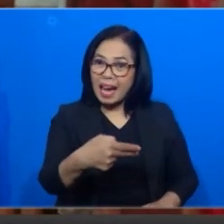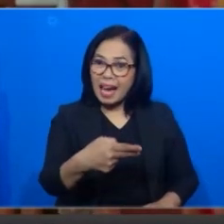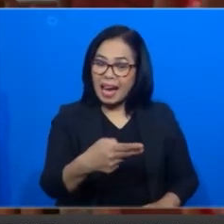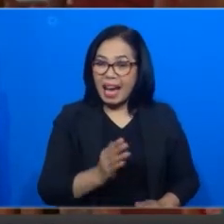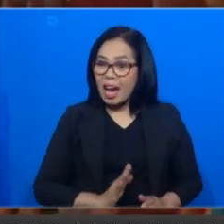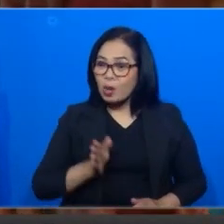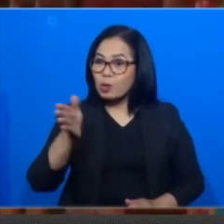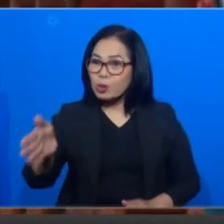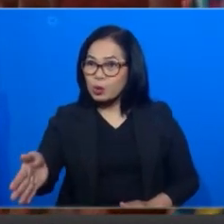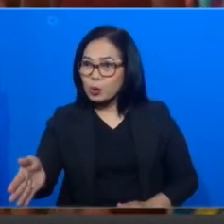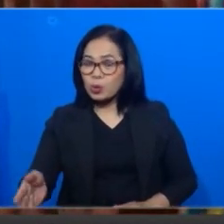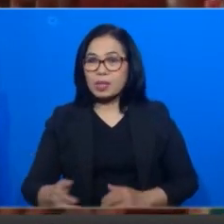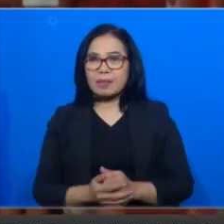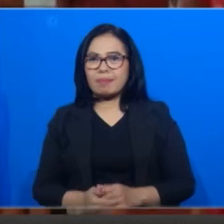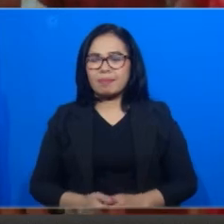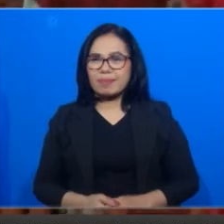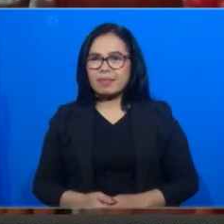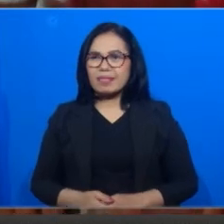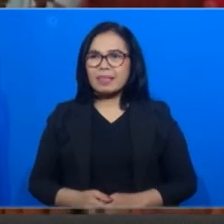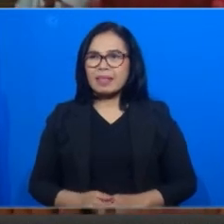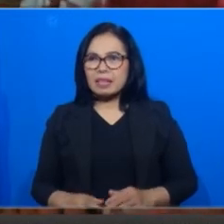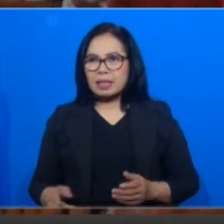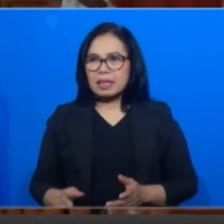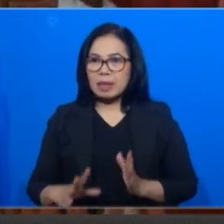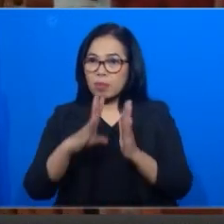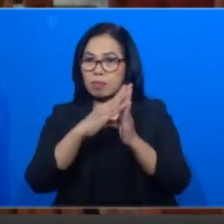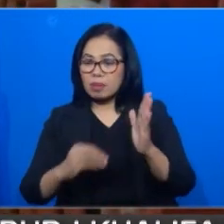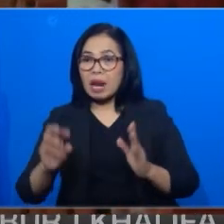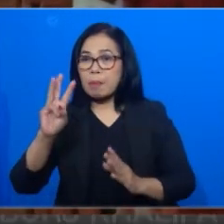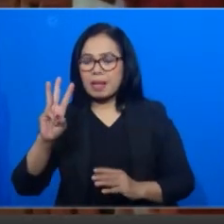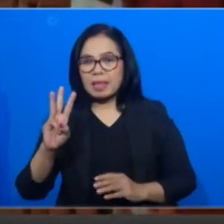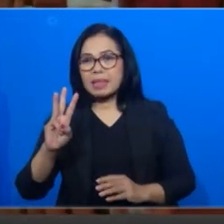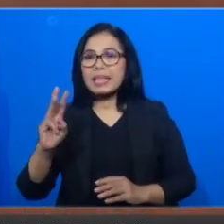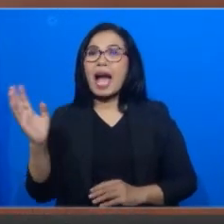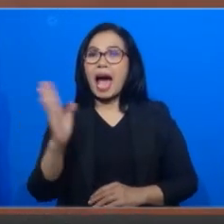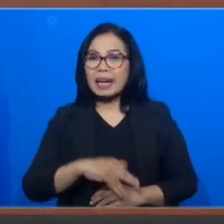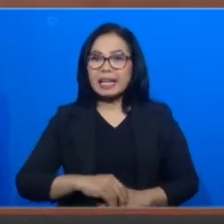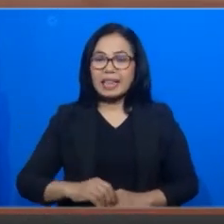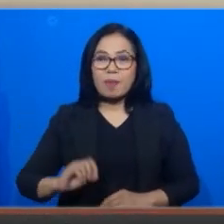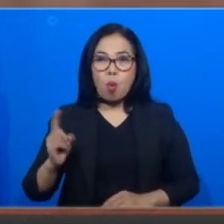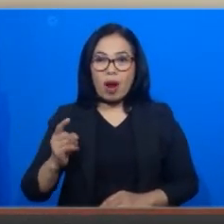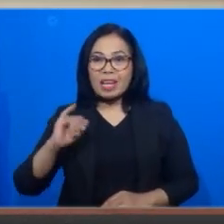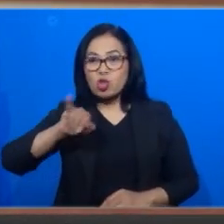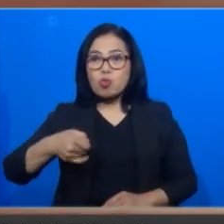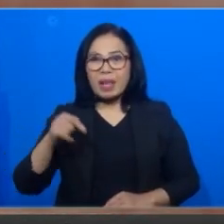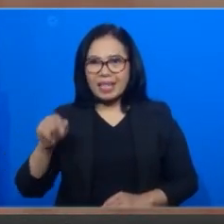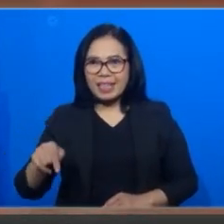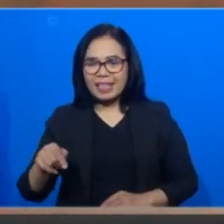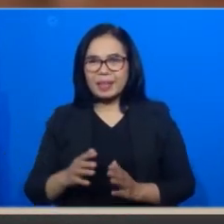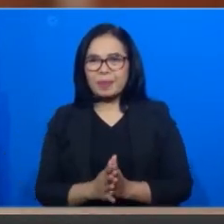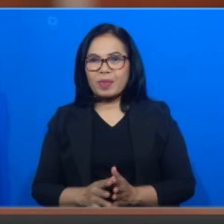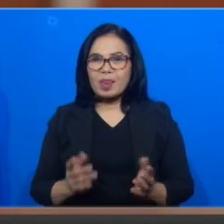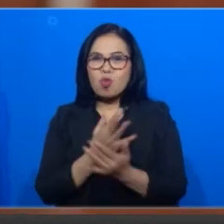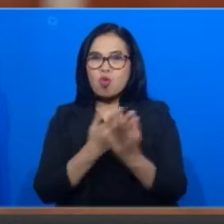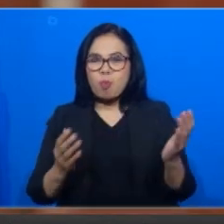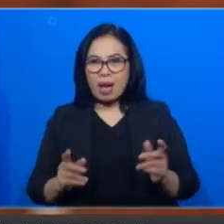negara di Kepulauan Pasifik itu selama 3 hari Mulai Jumat ini umat Katolik yang tergabung di Paroki sa